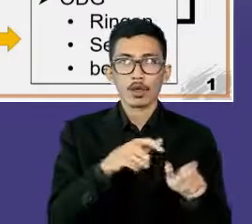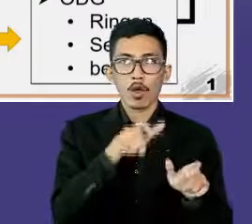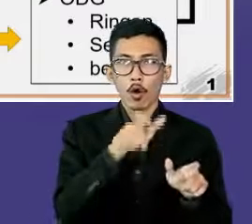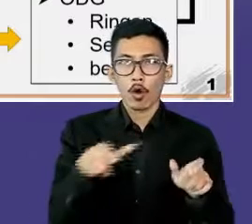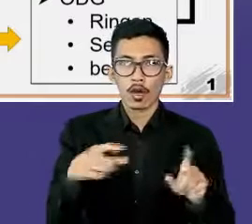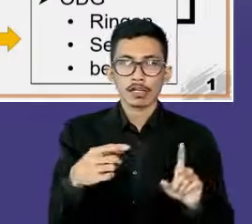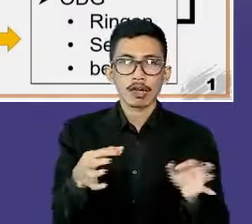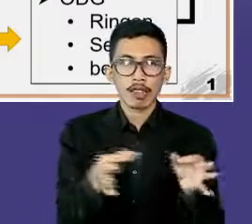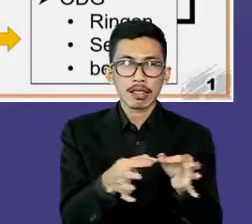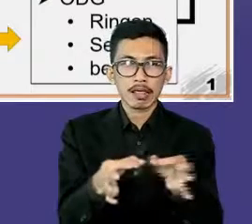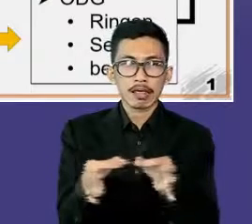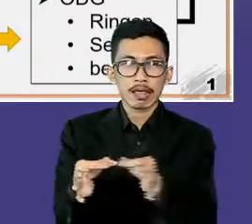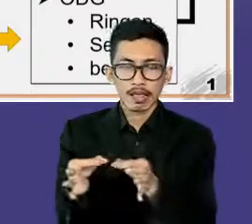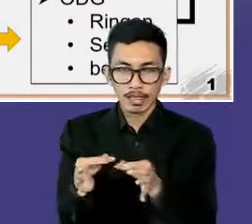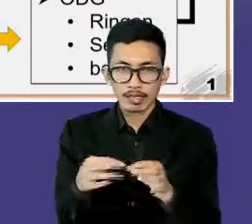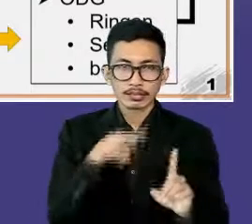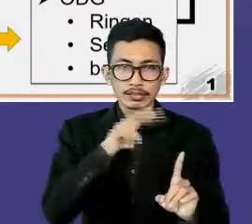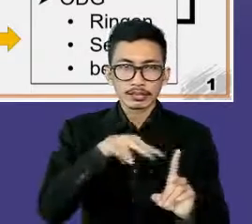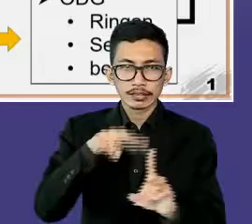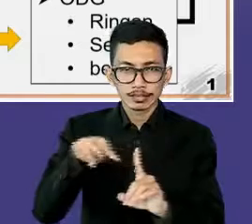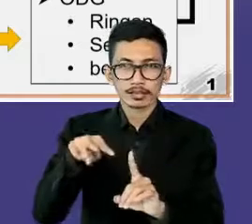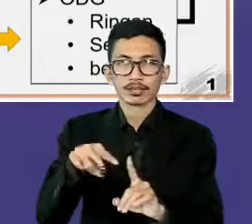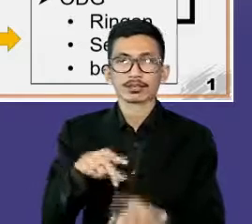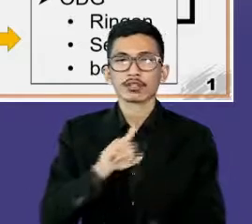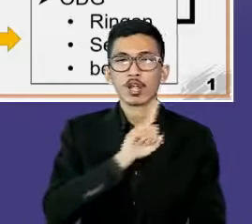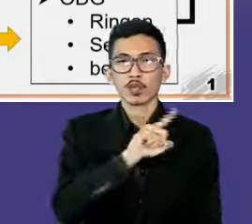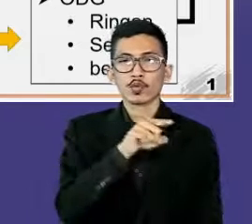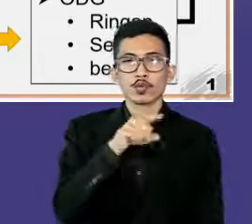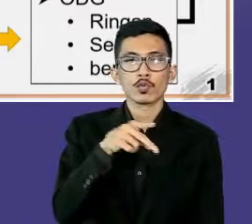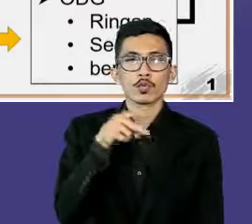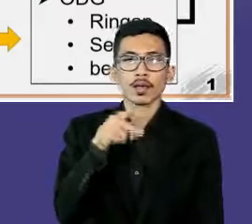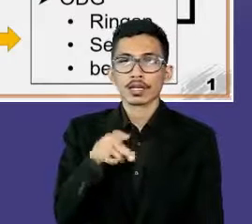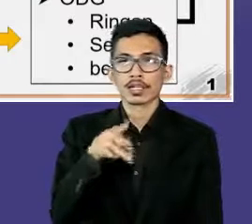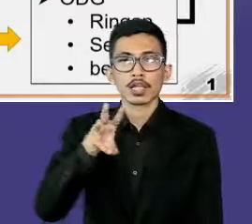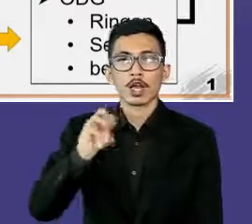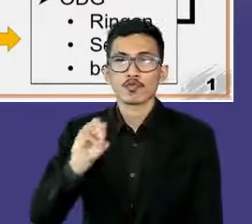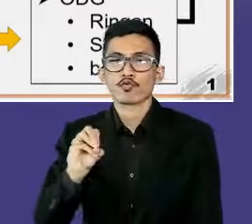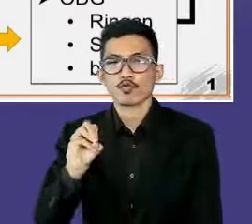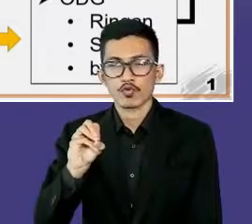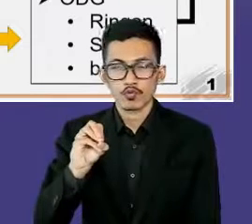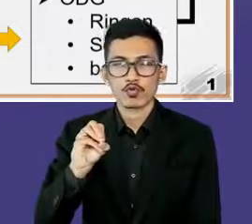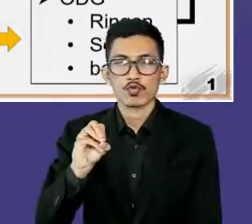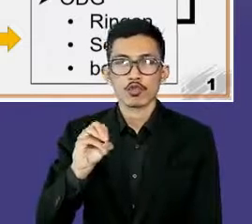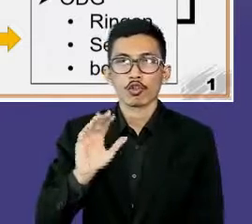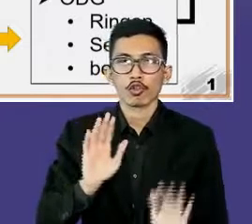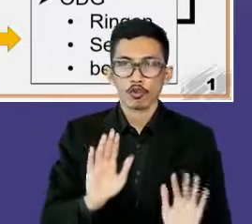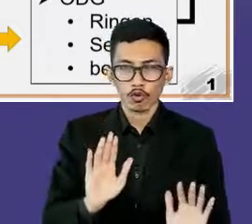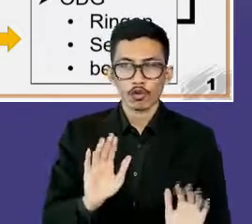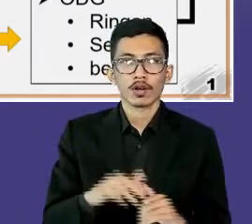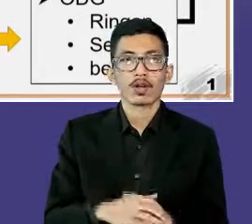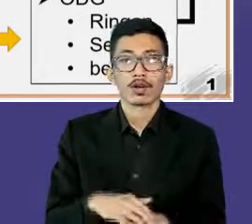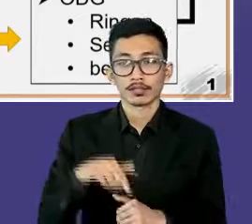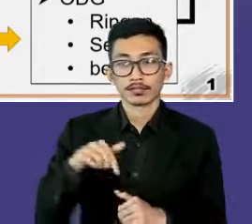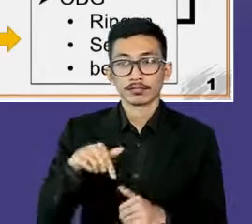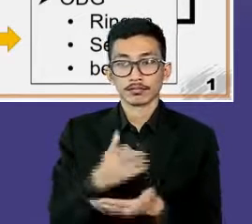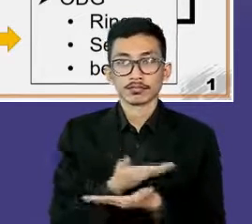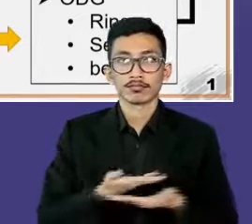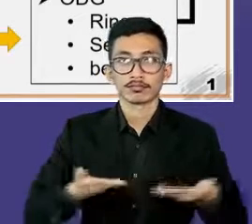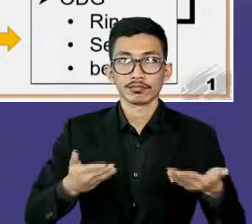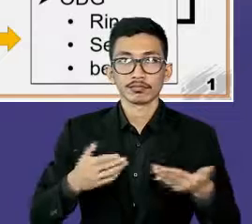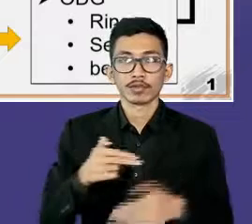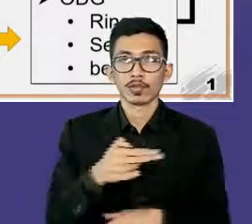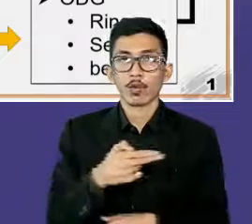itu adalah rasionya 1 banding 3000 Hai namun di Indonesia saat ini